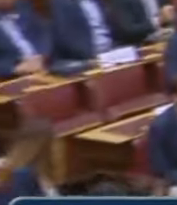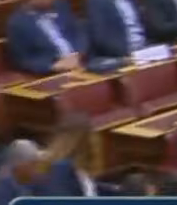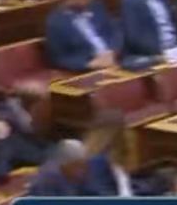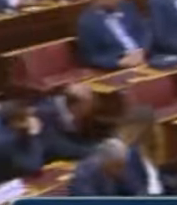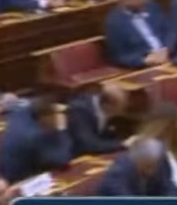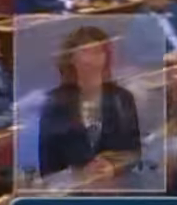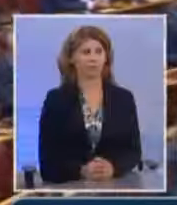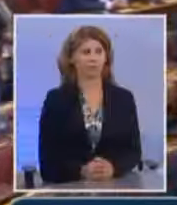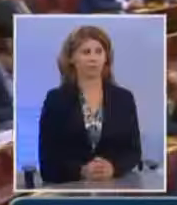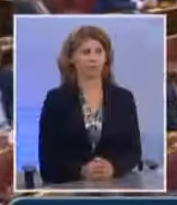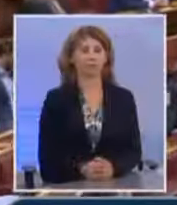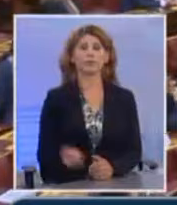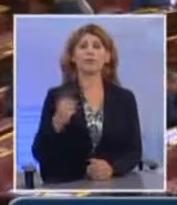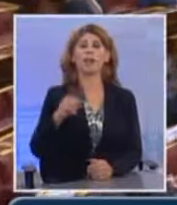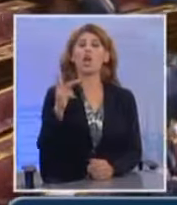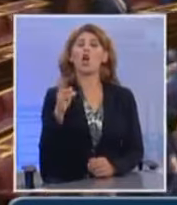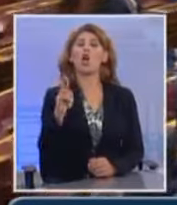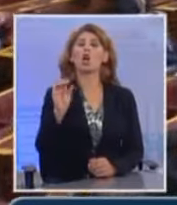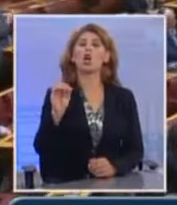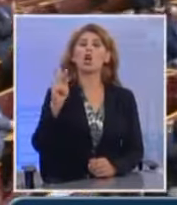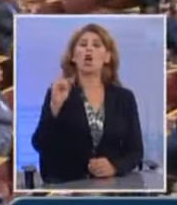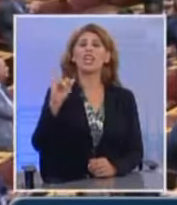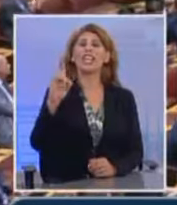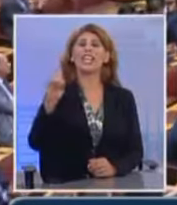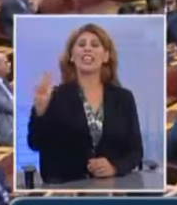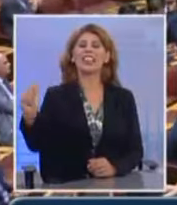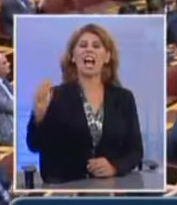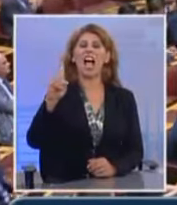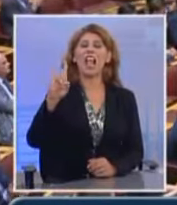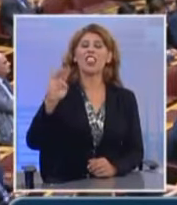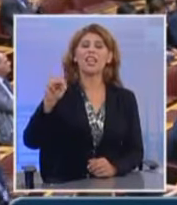και η Κοροκίδα Δήμητρα.